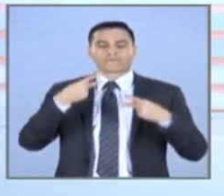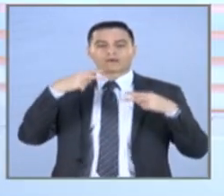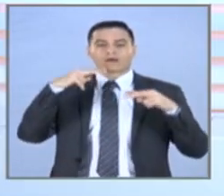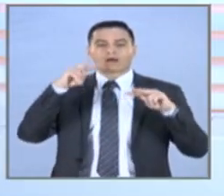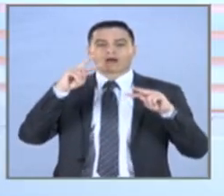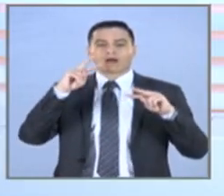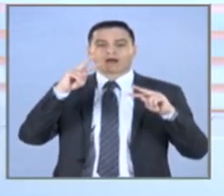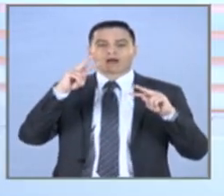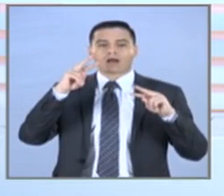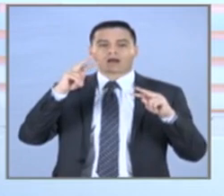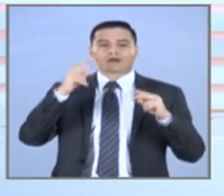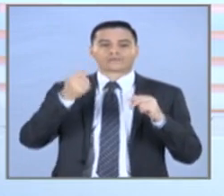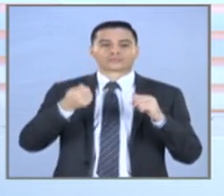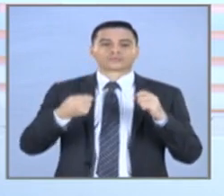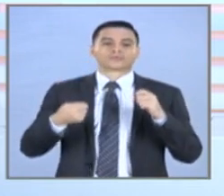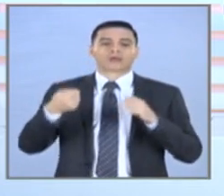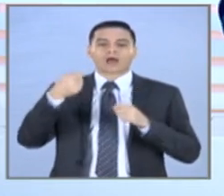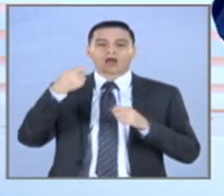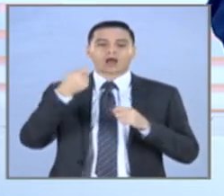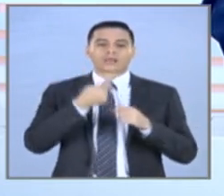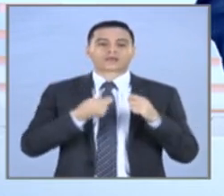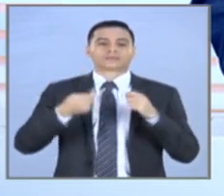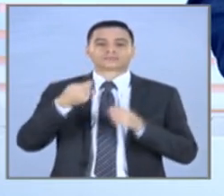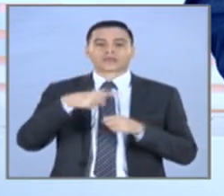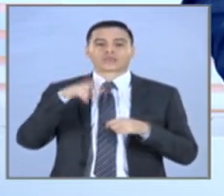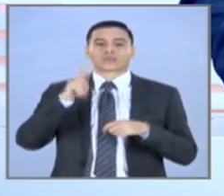وصلت لأكثر من